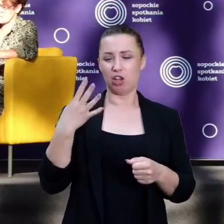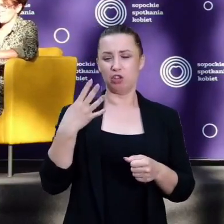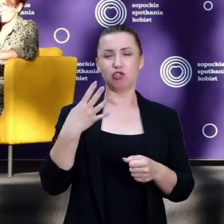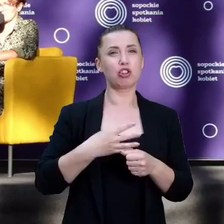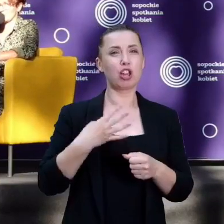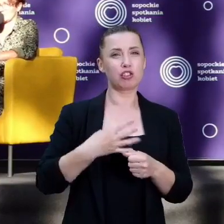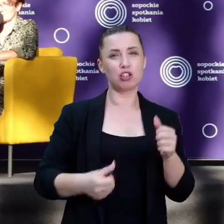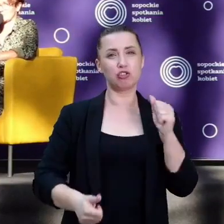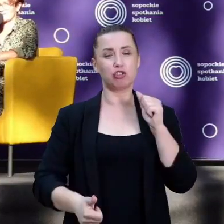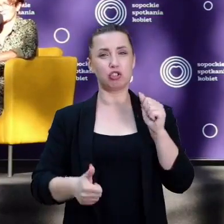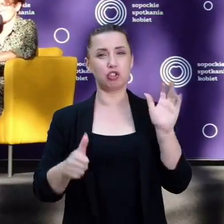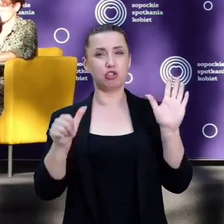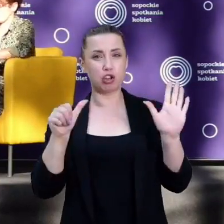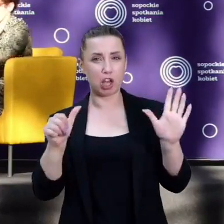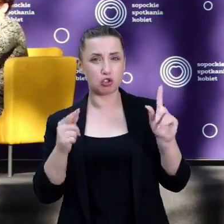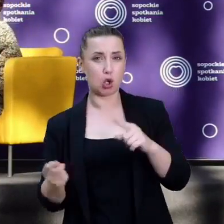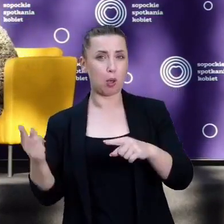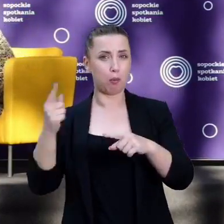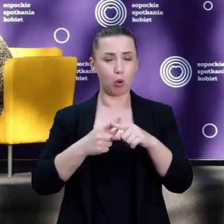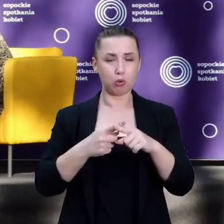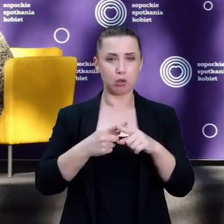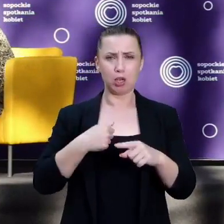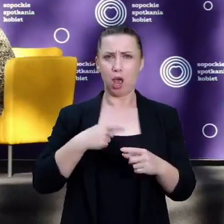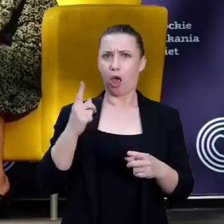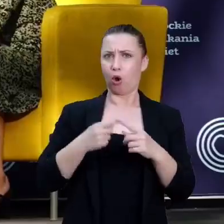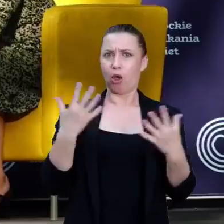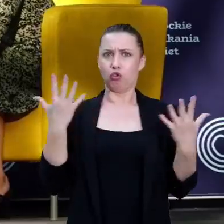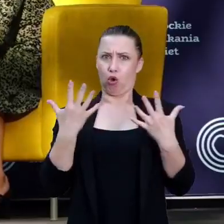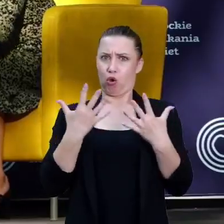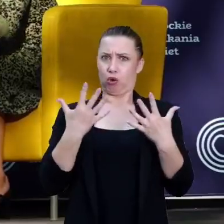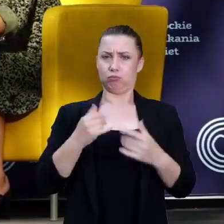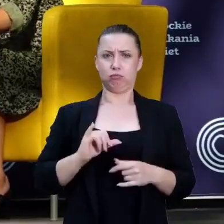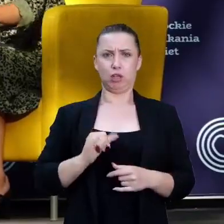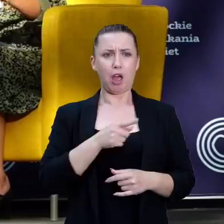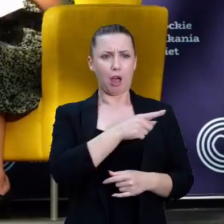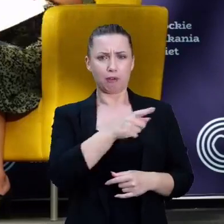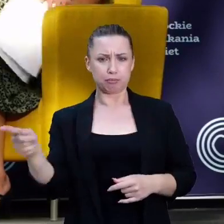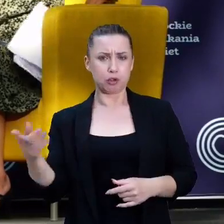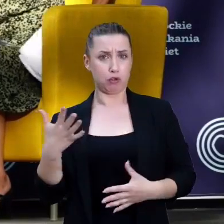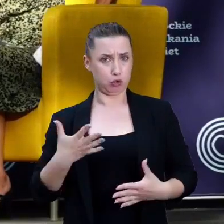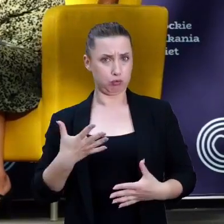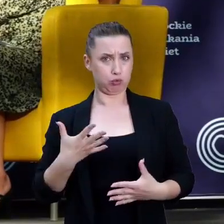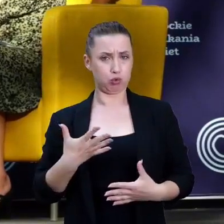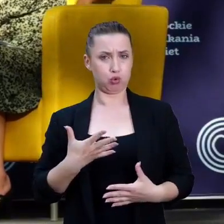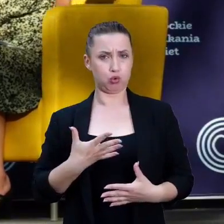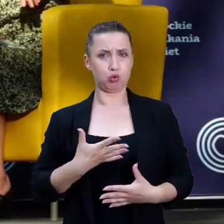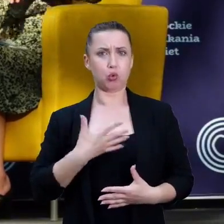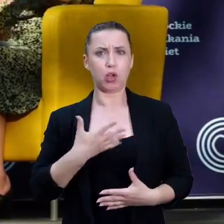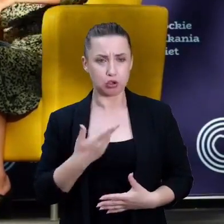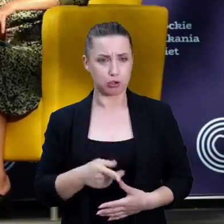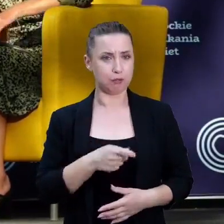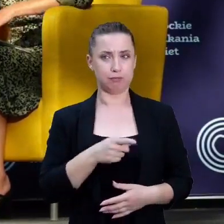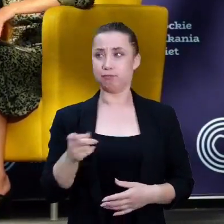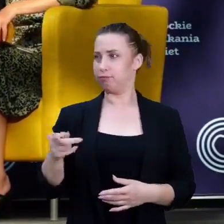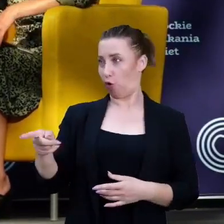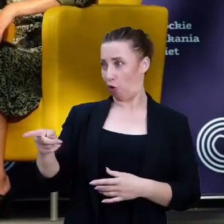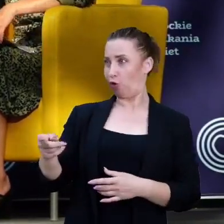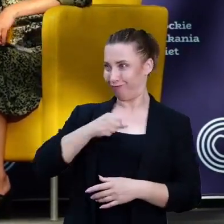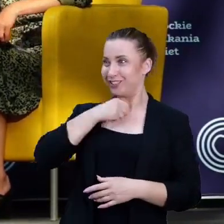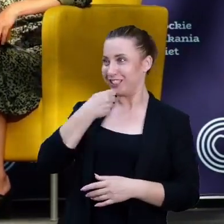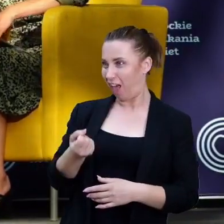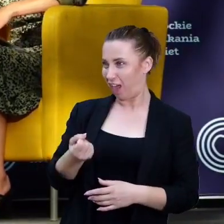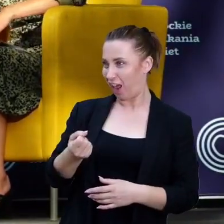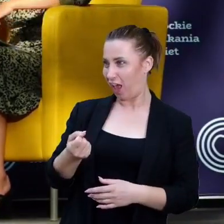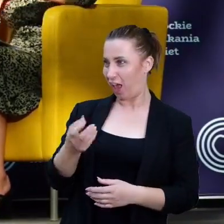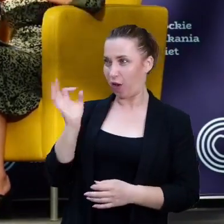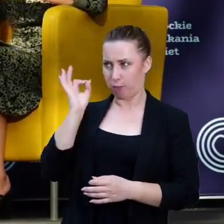były badania, co mnie trochę przeraziło, szczerze mówiąc, jak się czują, Bo to są te staruszki, tak? Tak, tak, to już nie